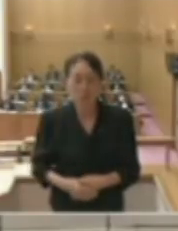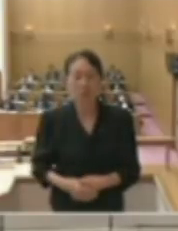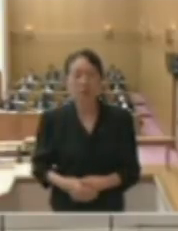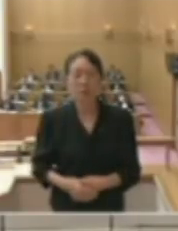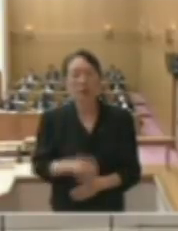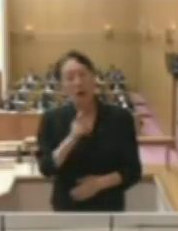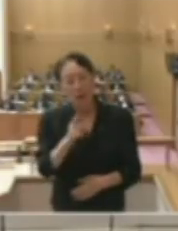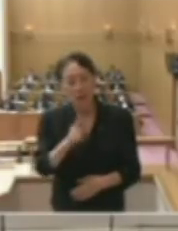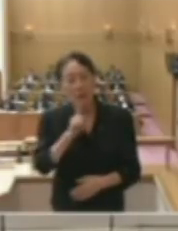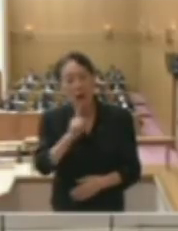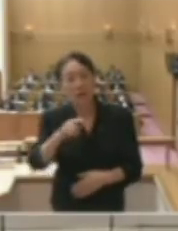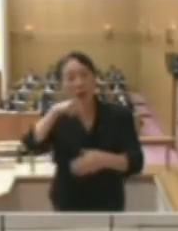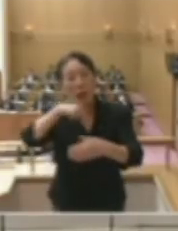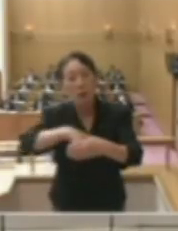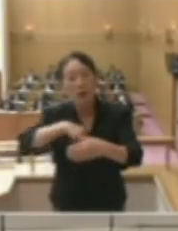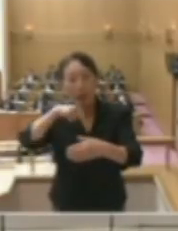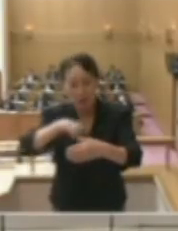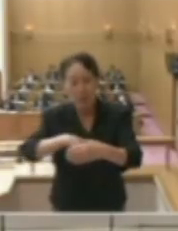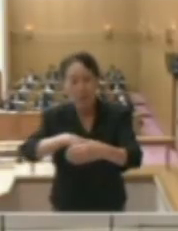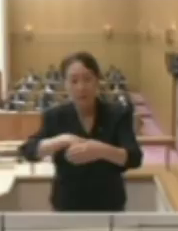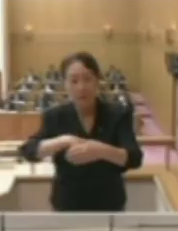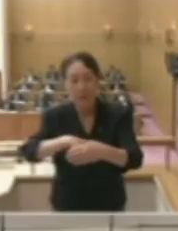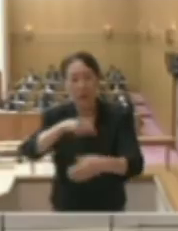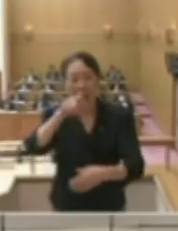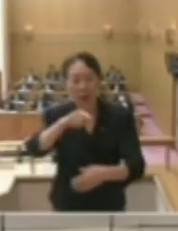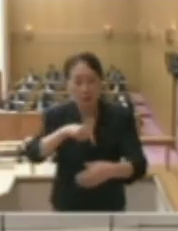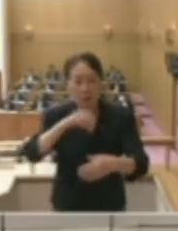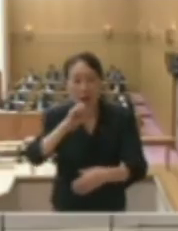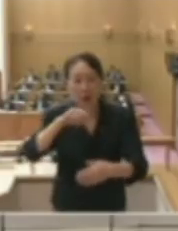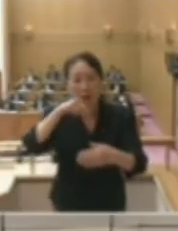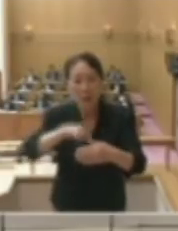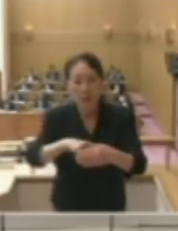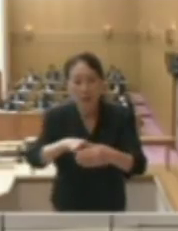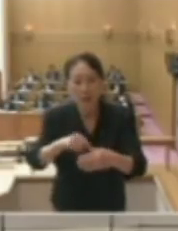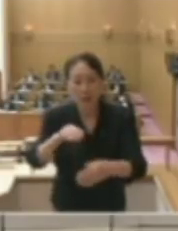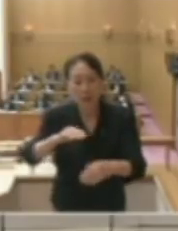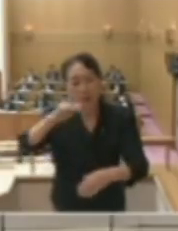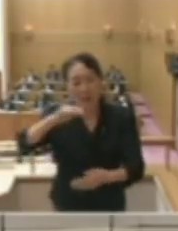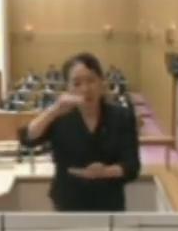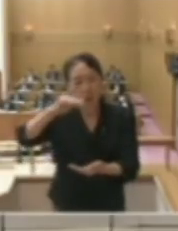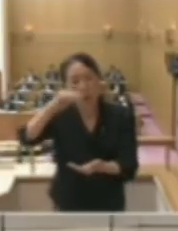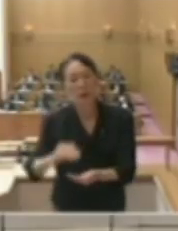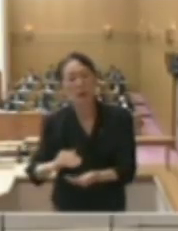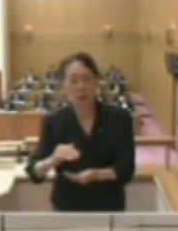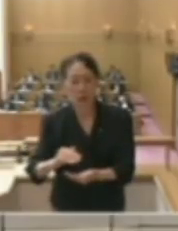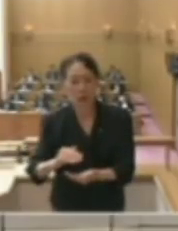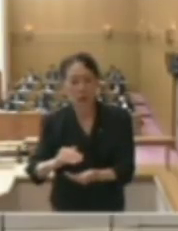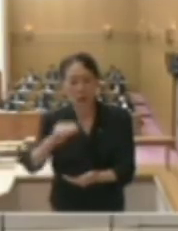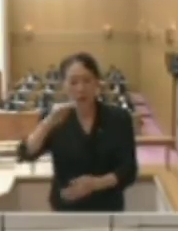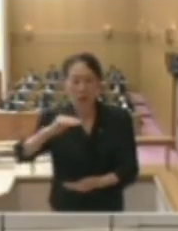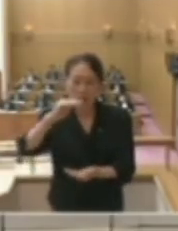あなたの発言の中に、あなたの中に程度の低いというような、